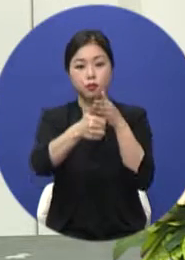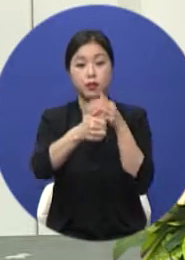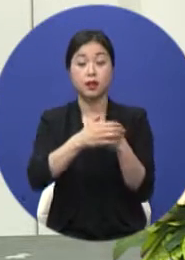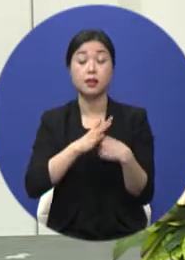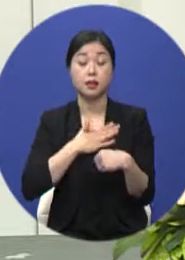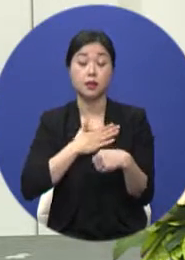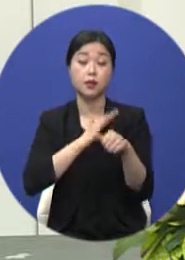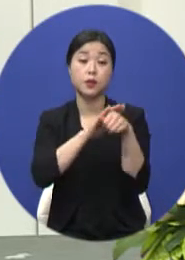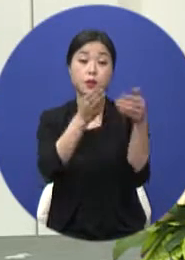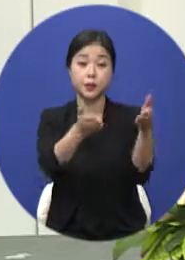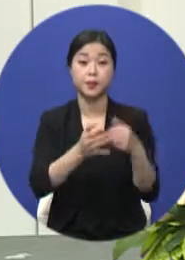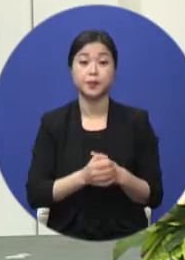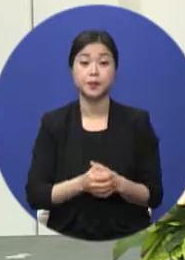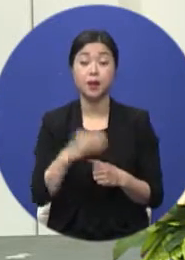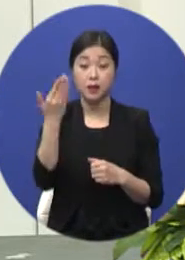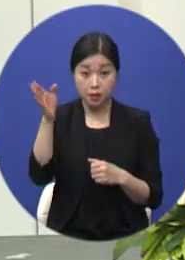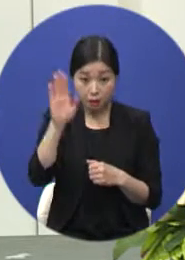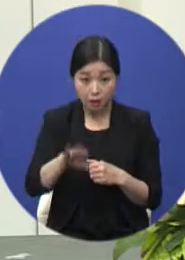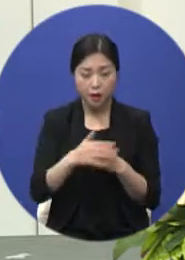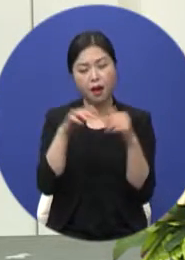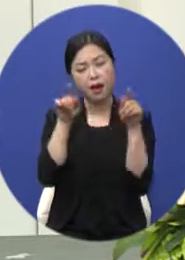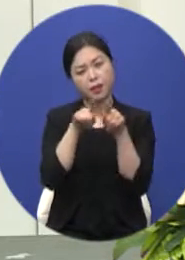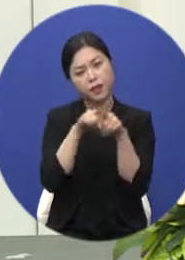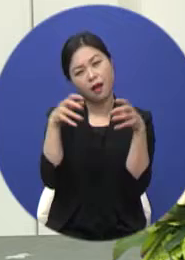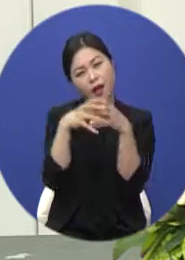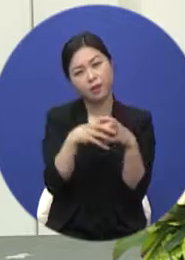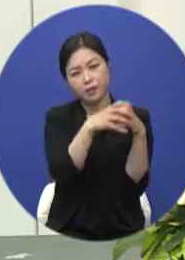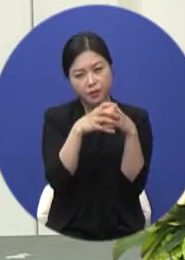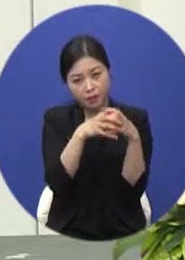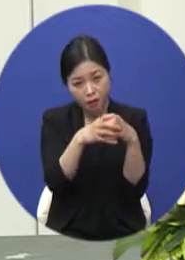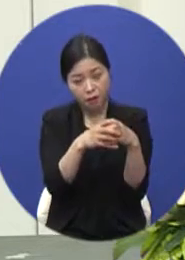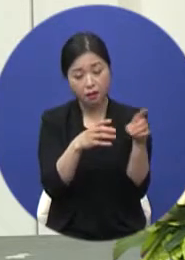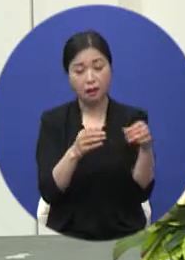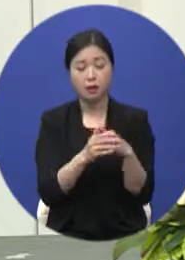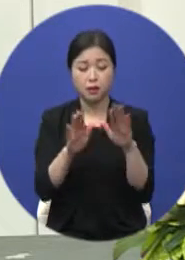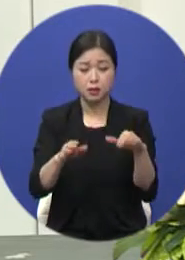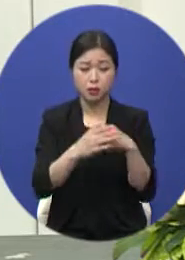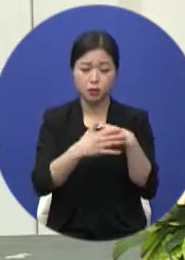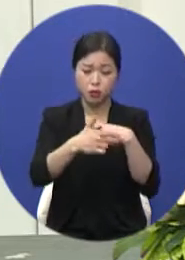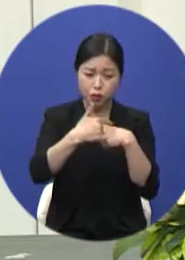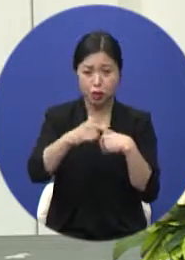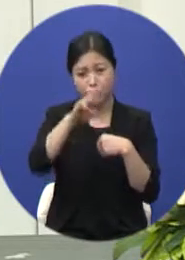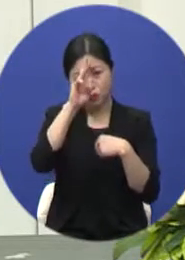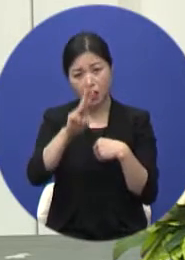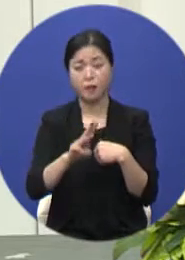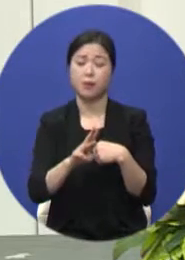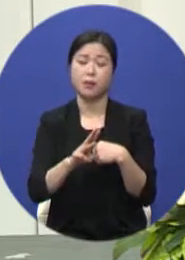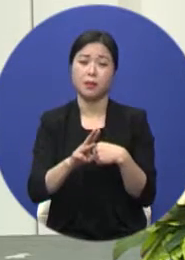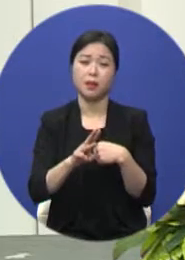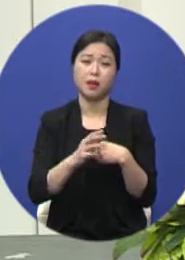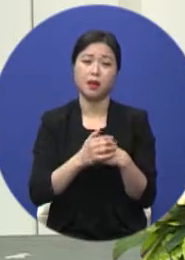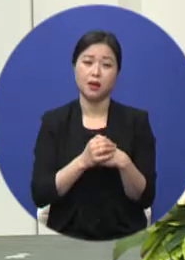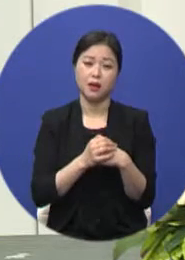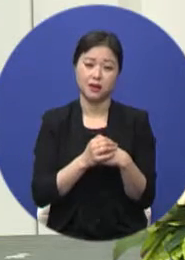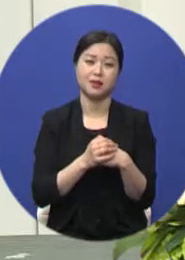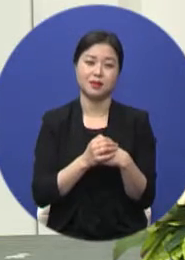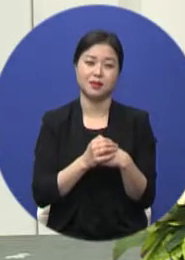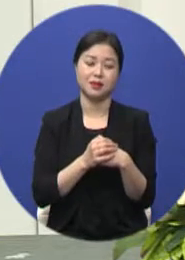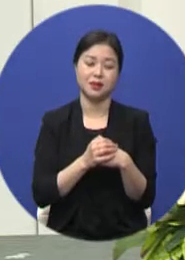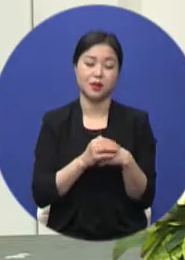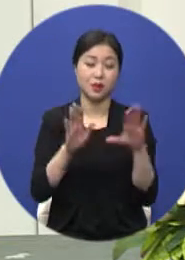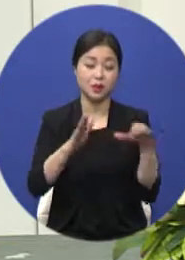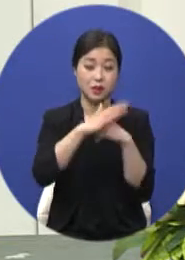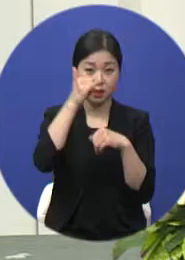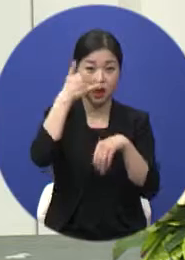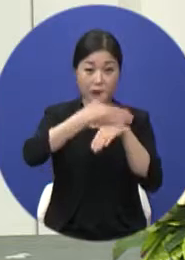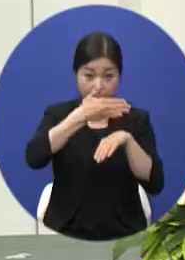도와드릴게요. 자, 그러나 함께 사시는 게 아름답고 애들 초등학교 6학년이고 중3인데 전화 주시면 오늘